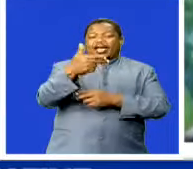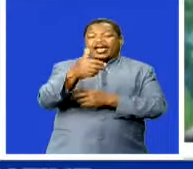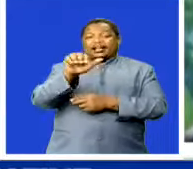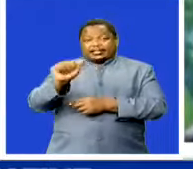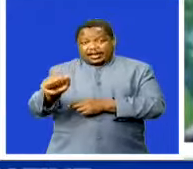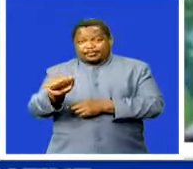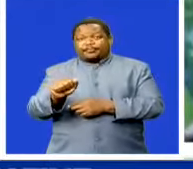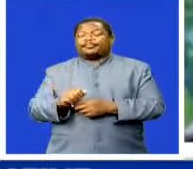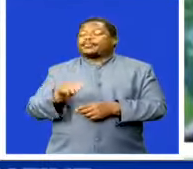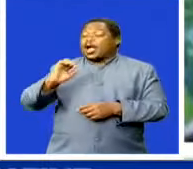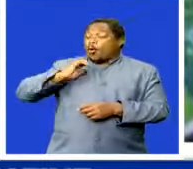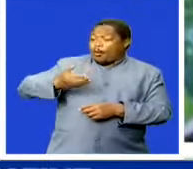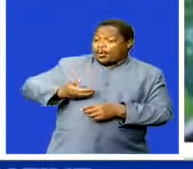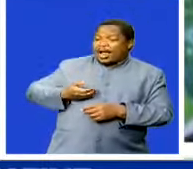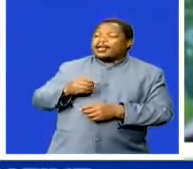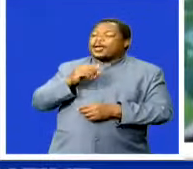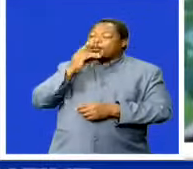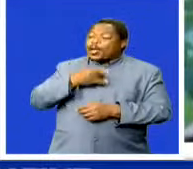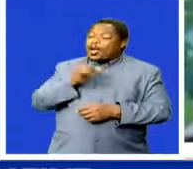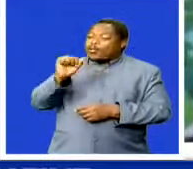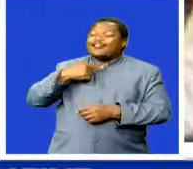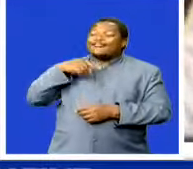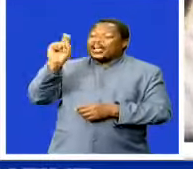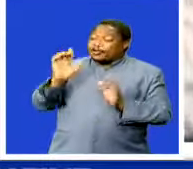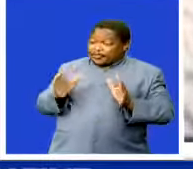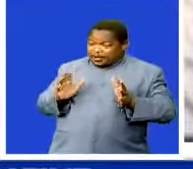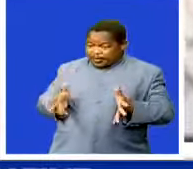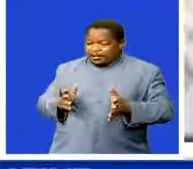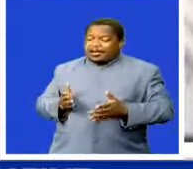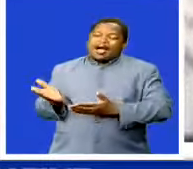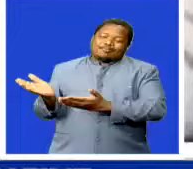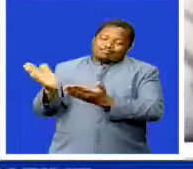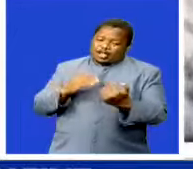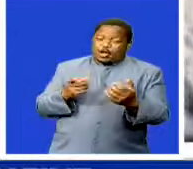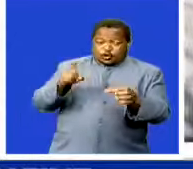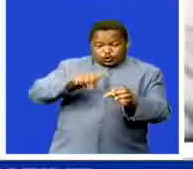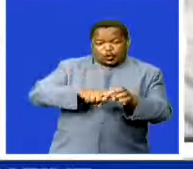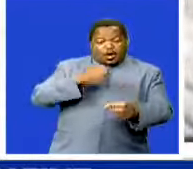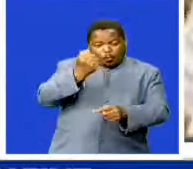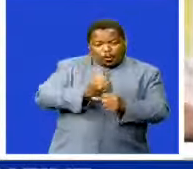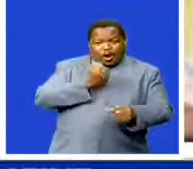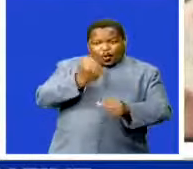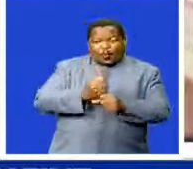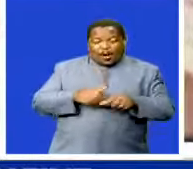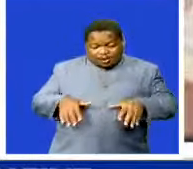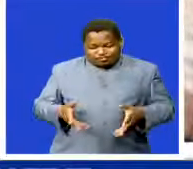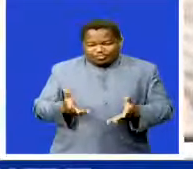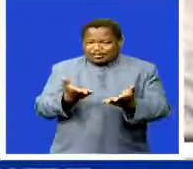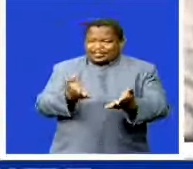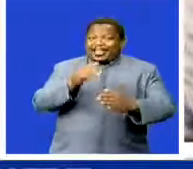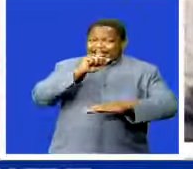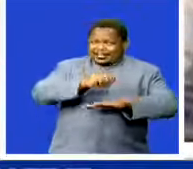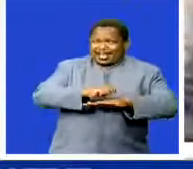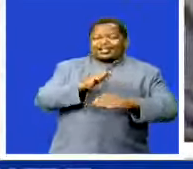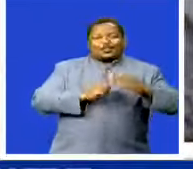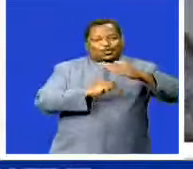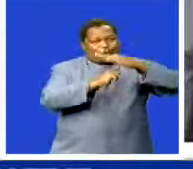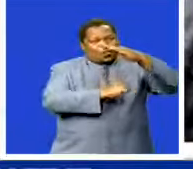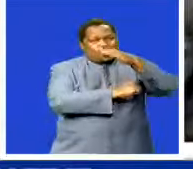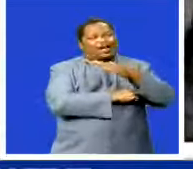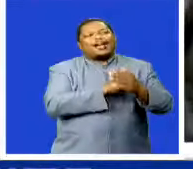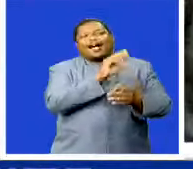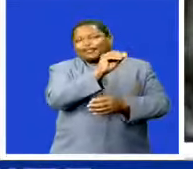batilimele but ukhona lokuthi batiphilise lo msebenzi ke utawunakwa bobucopho netindlu netinkundla ukuthi